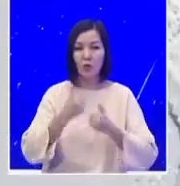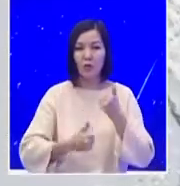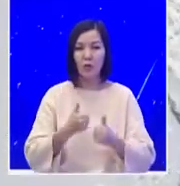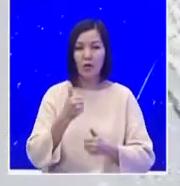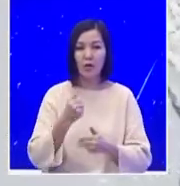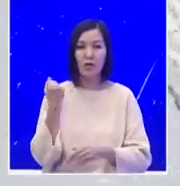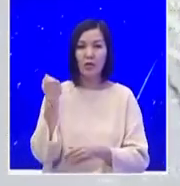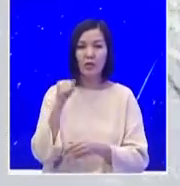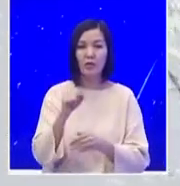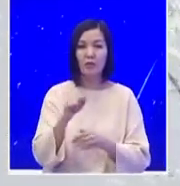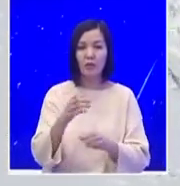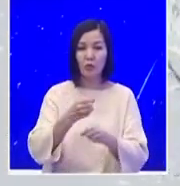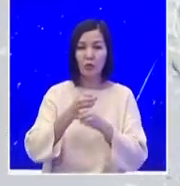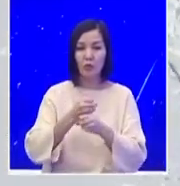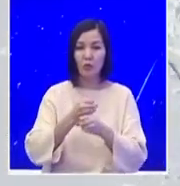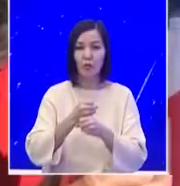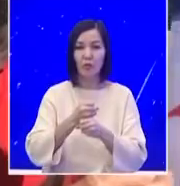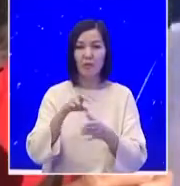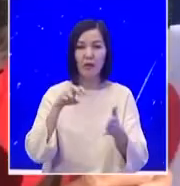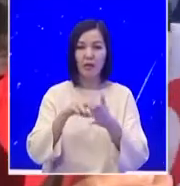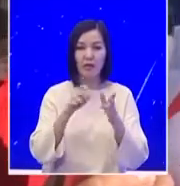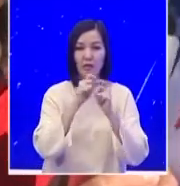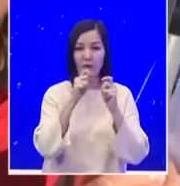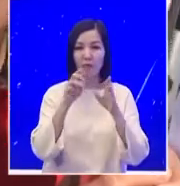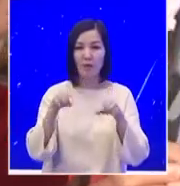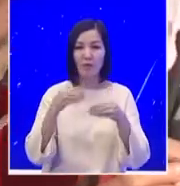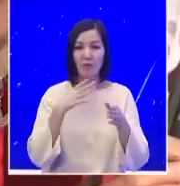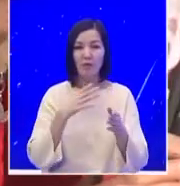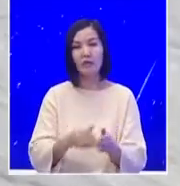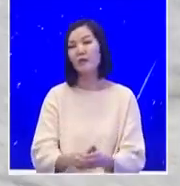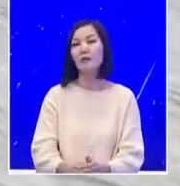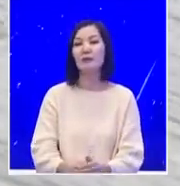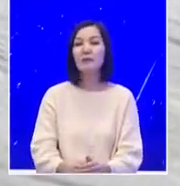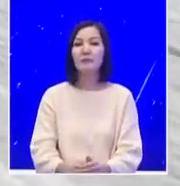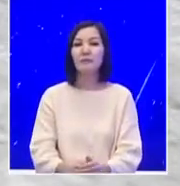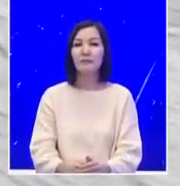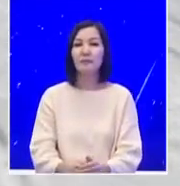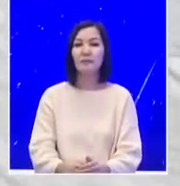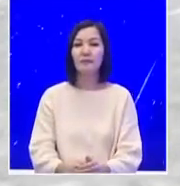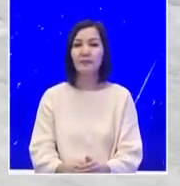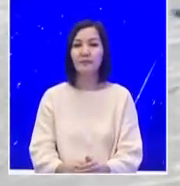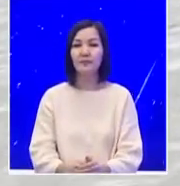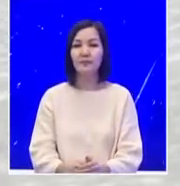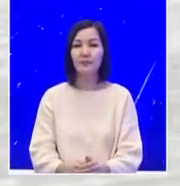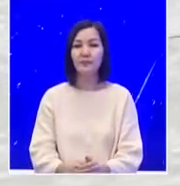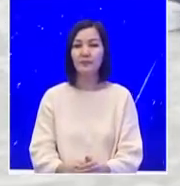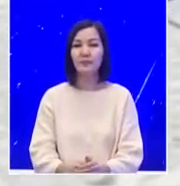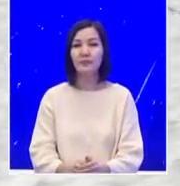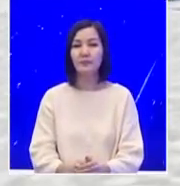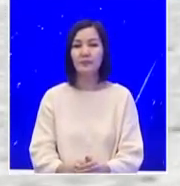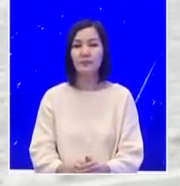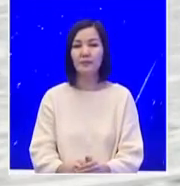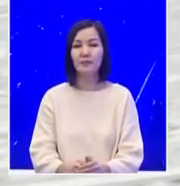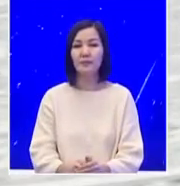жарыс жеңімпаздары арнайы кубокпен алғыс хаттармен марапатталды. Әмина Құдайберген, Аманжол Жүнкешев, Еркін Тынымсейітов, Жетісу.